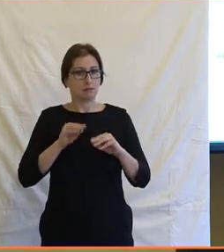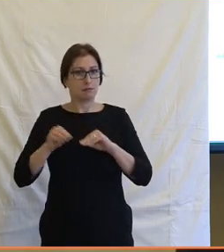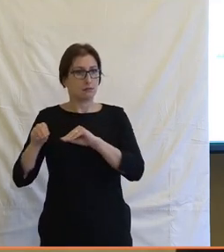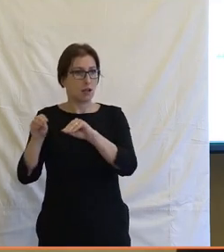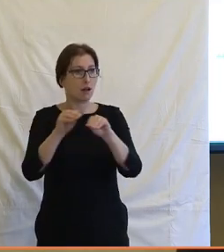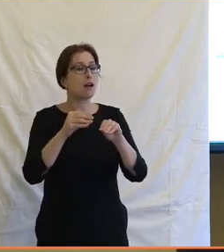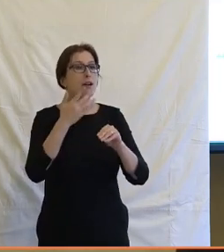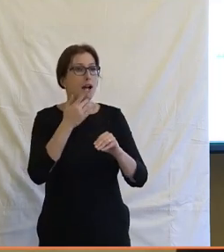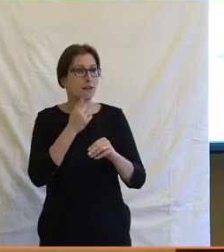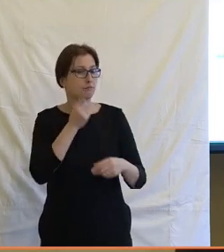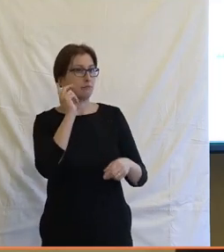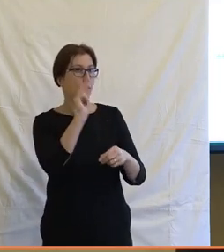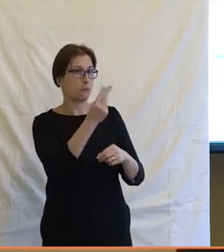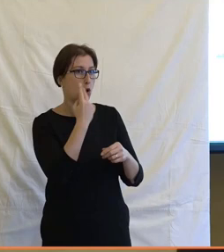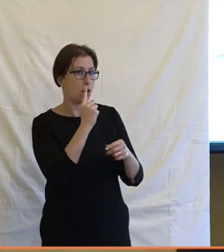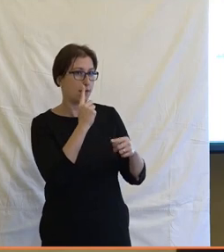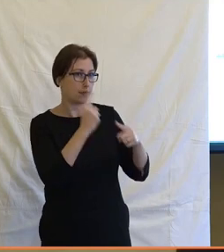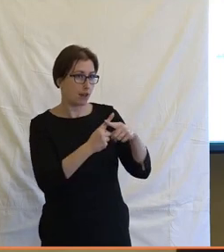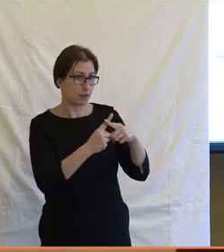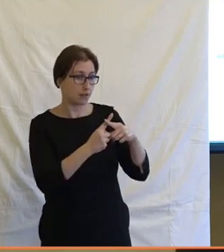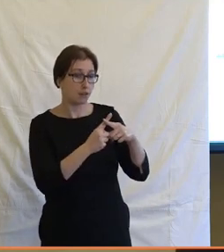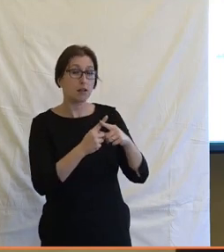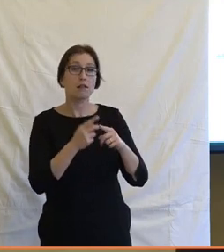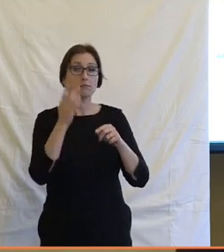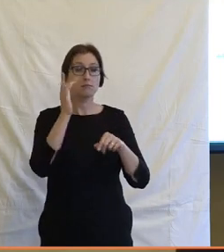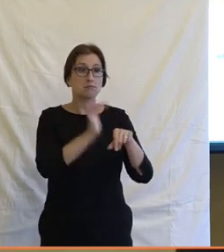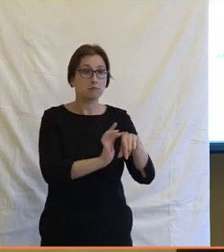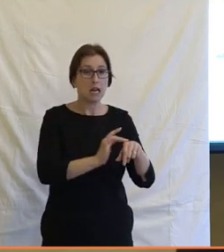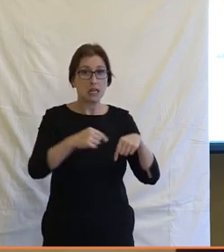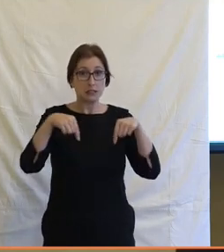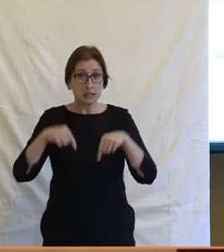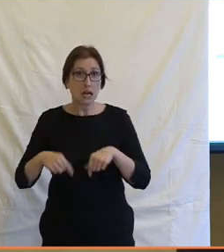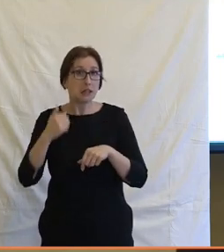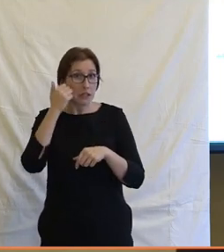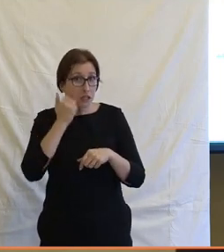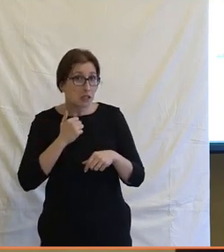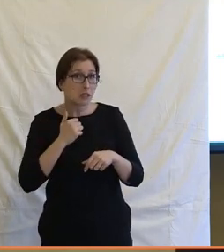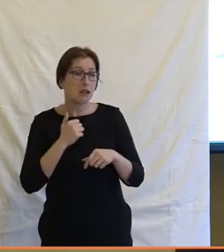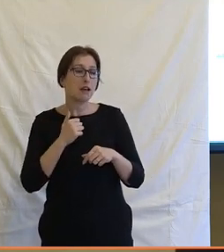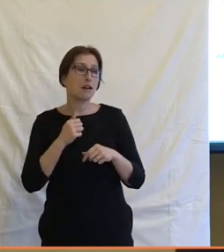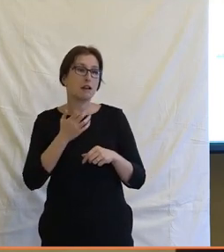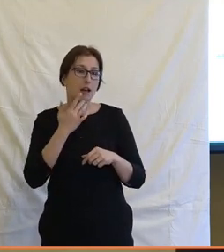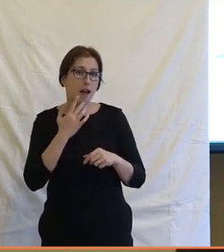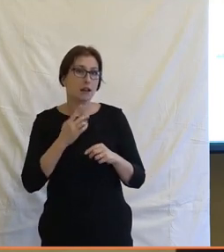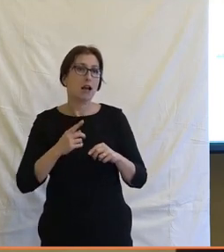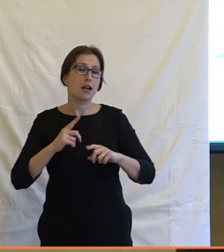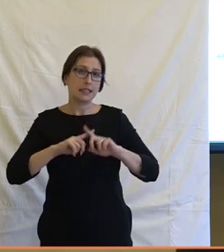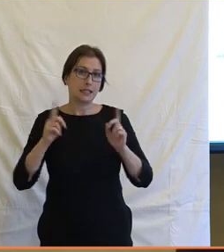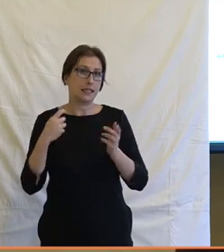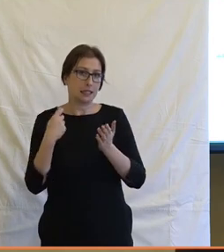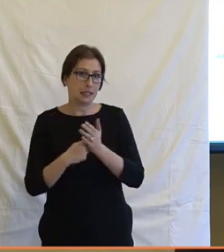vzít taxíka a nic vlastně neřešit, tak u nás je třeba poměrně hodně a dobře propracovaný systém